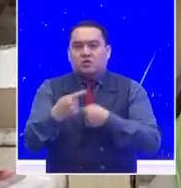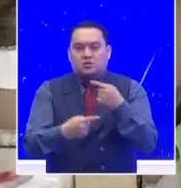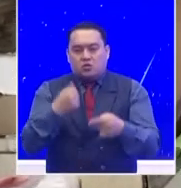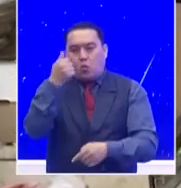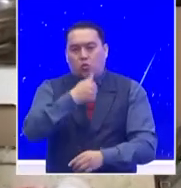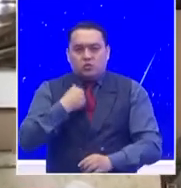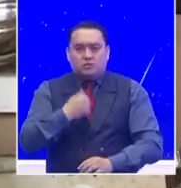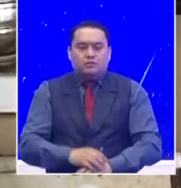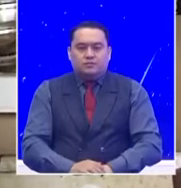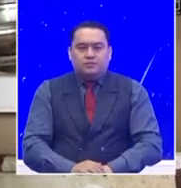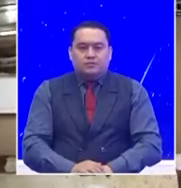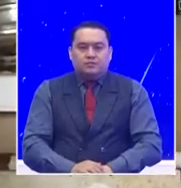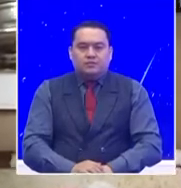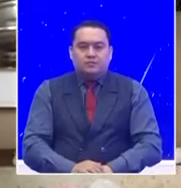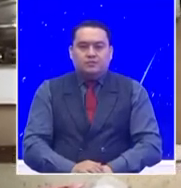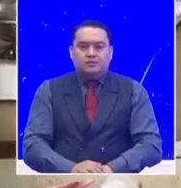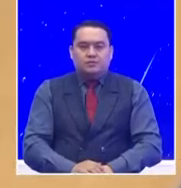годы, расслабляться не стоит.